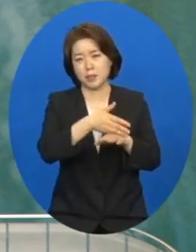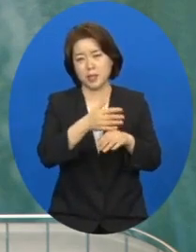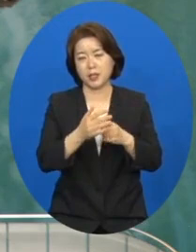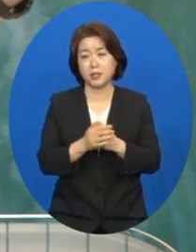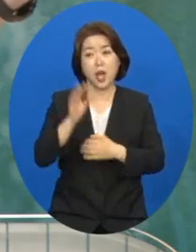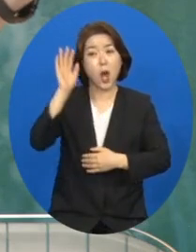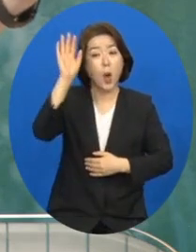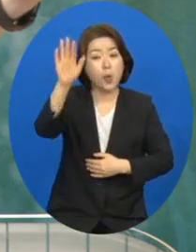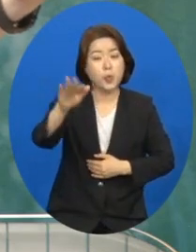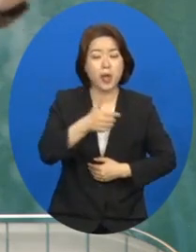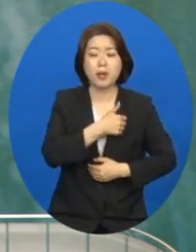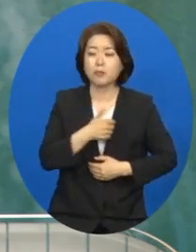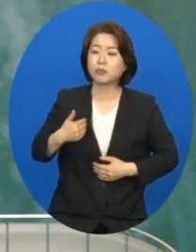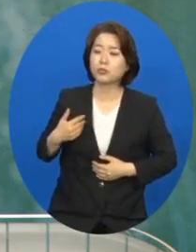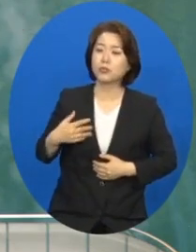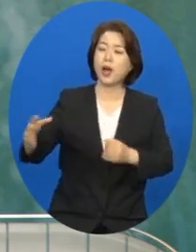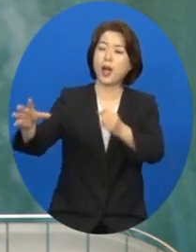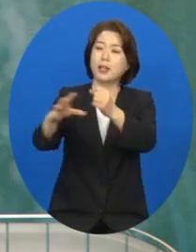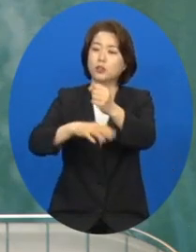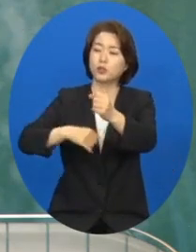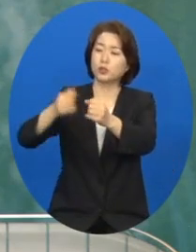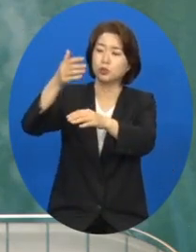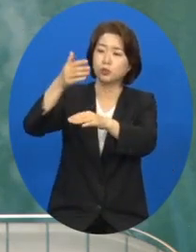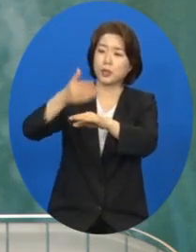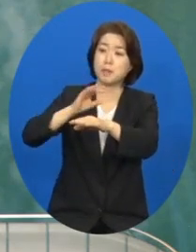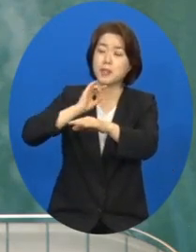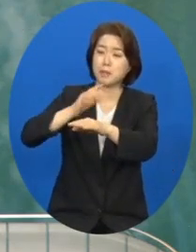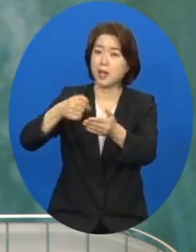풍성한 추수 감사만을 위해서 필요한 게 아닙니다.